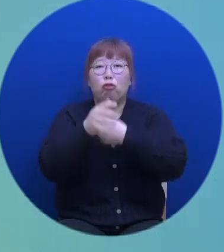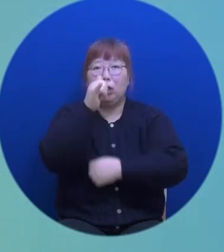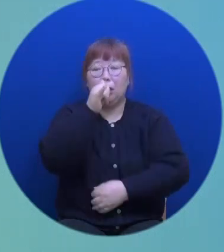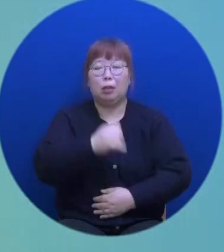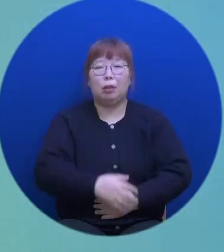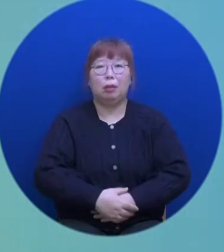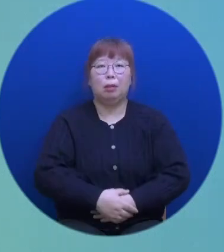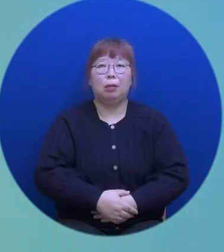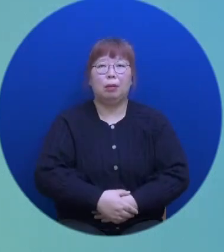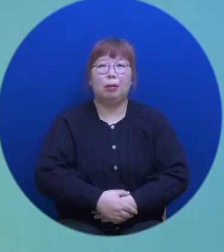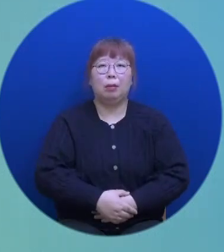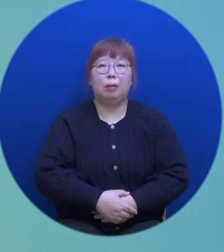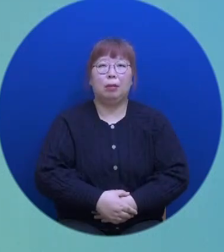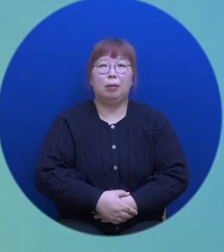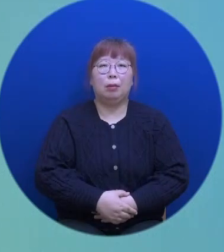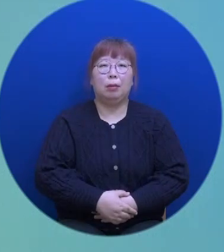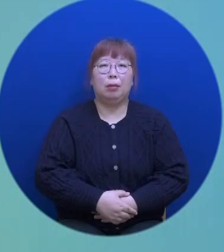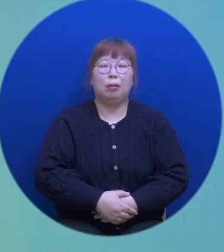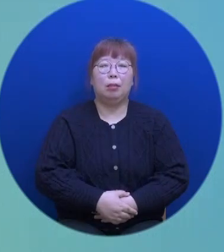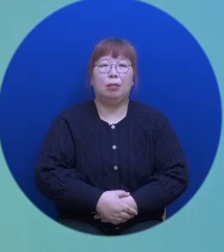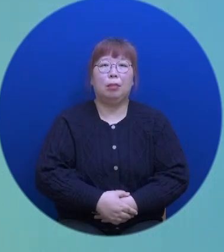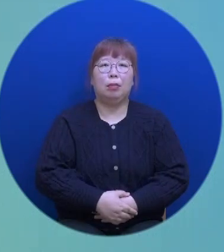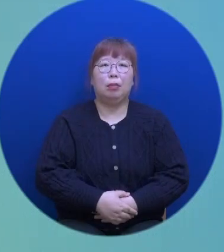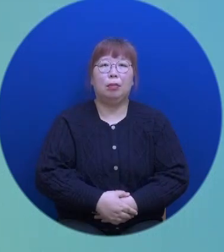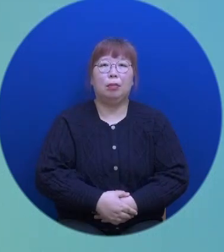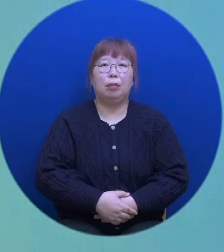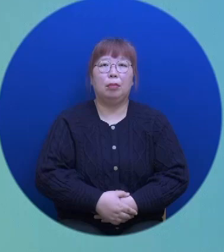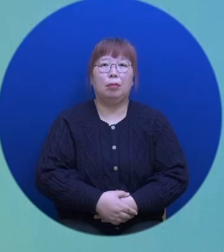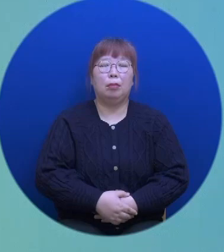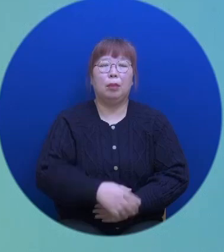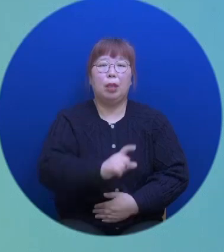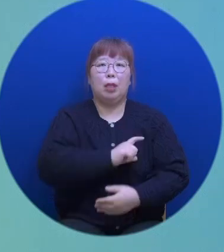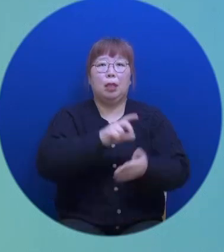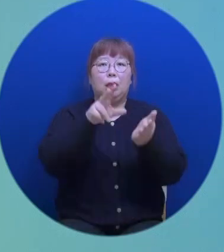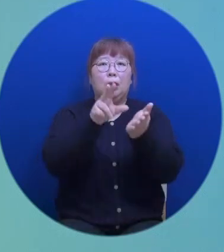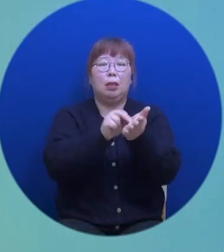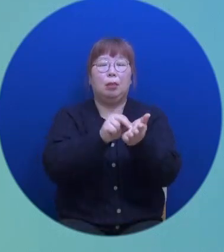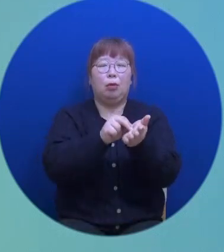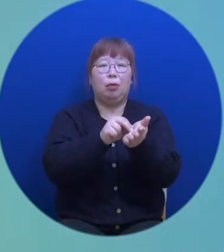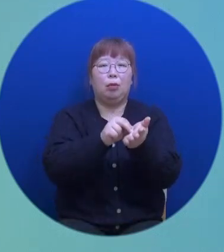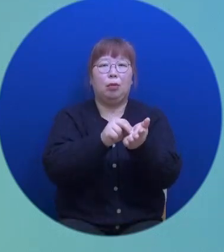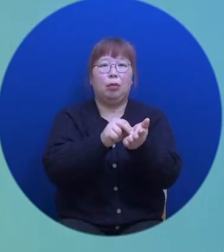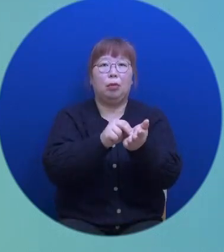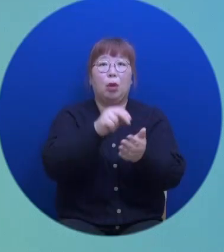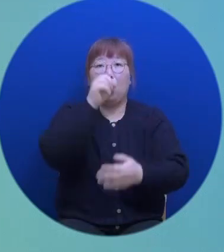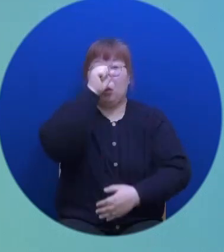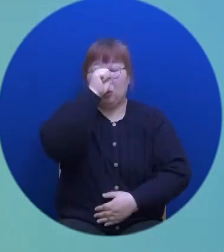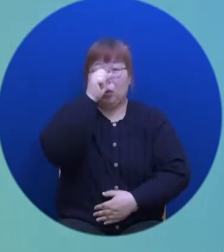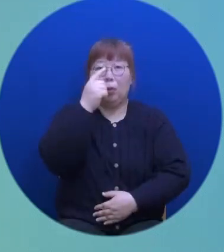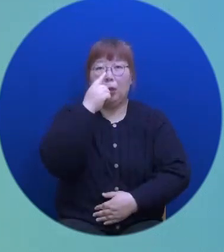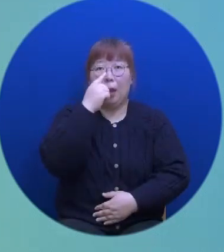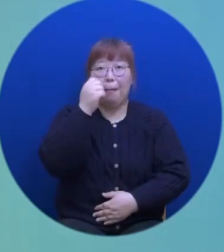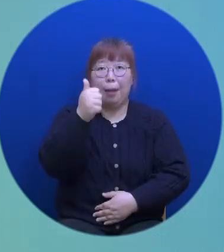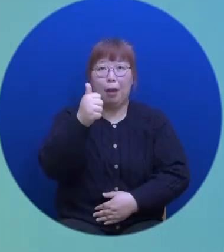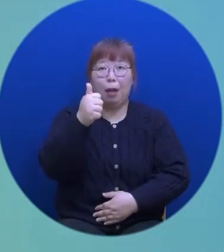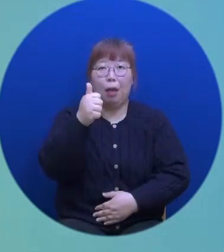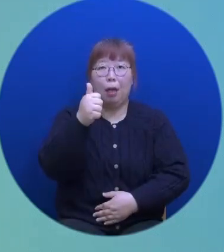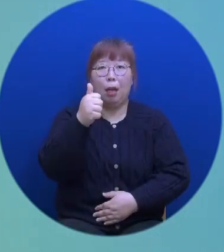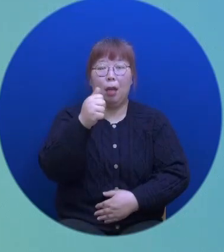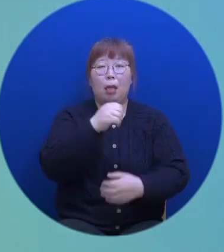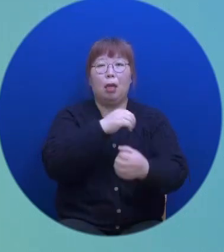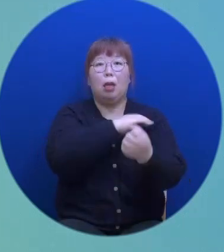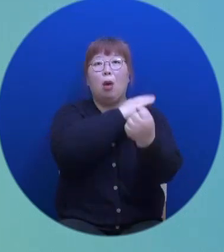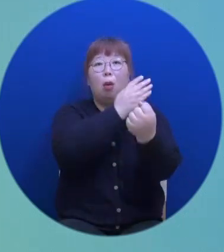이루어졌습니다. 어떤 조사냐면 제목은 이렇습니다. 좋은 아빠